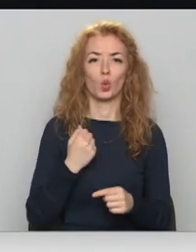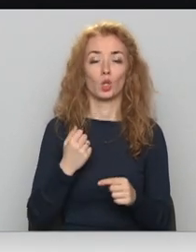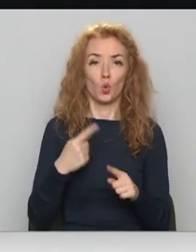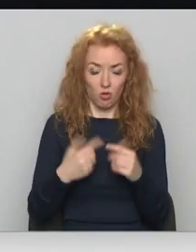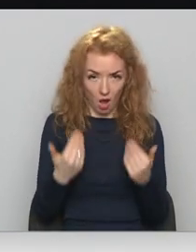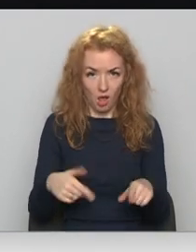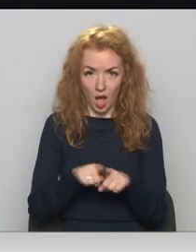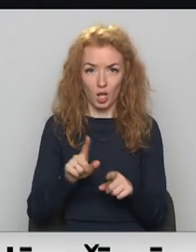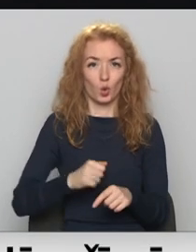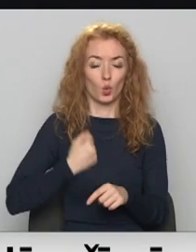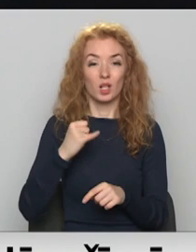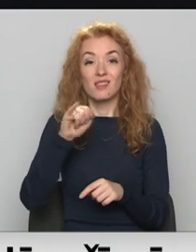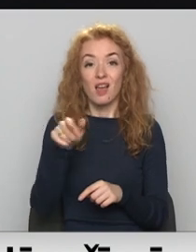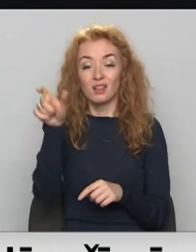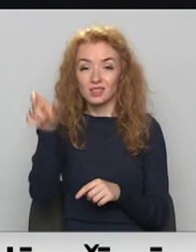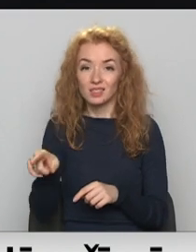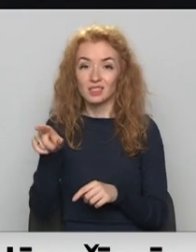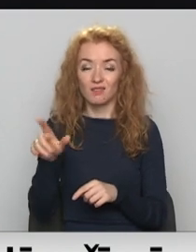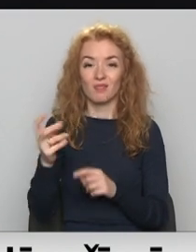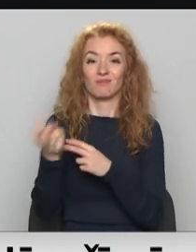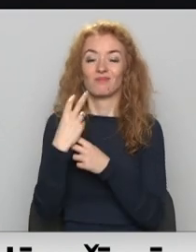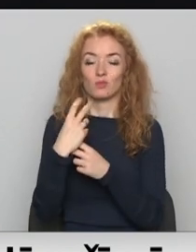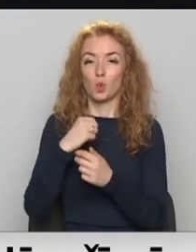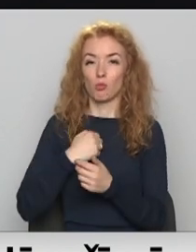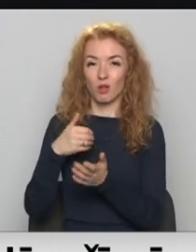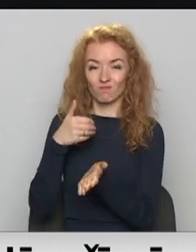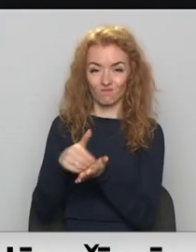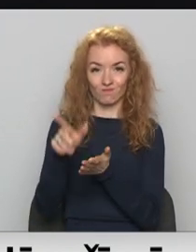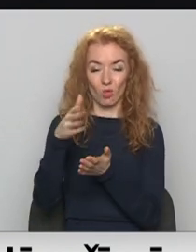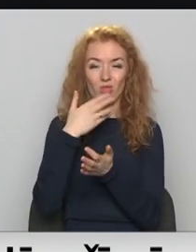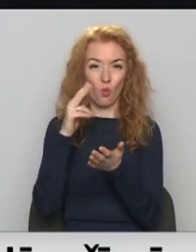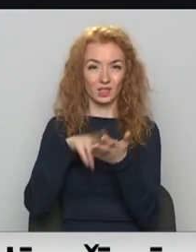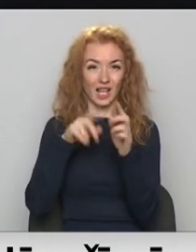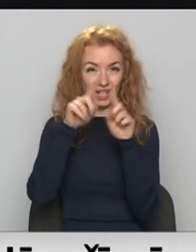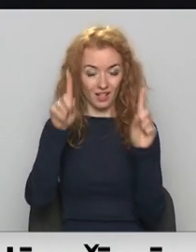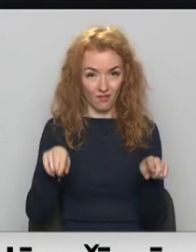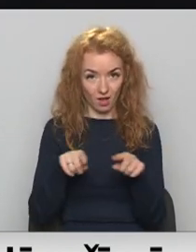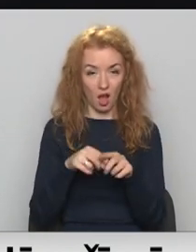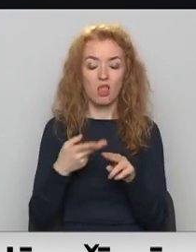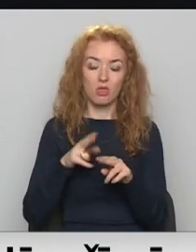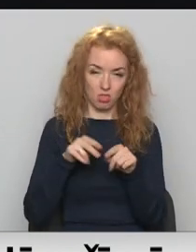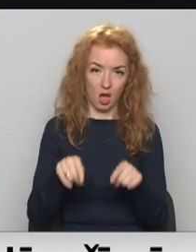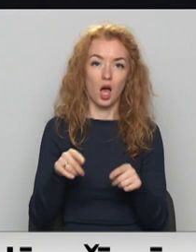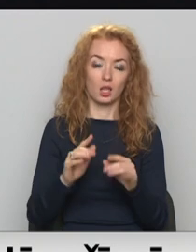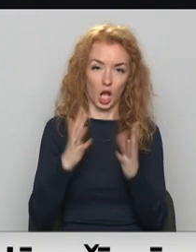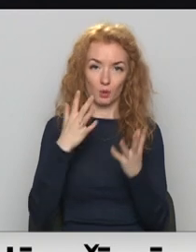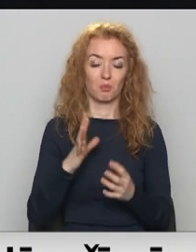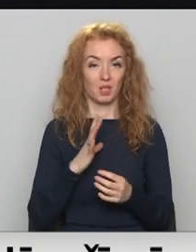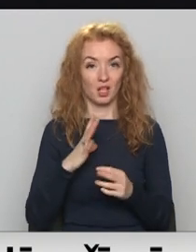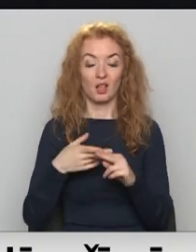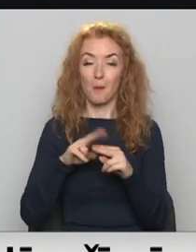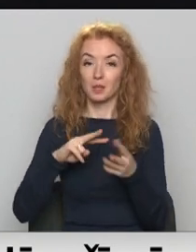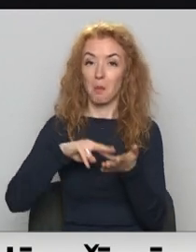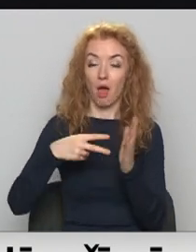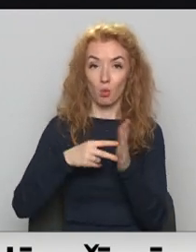ir kāds no iedzīvotājiem jāatraida, tiemžēl, kuram nav šī zaļā sertifikāta, un šādi gadījumi mums ir bijuši. Tādēļ,